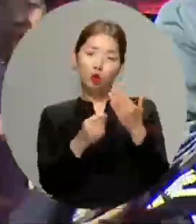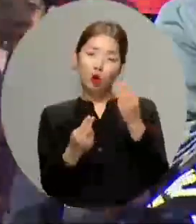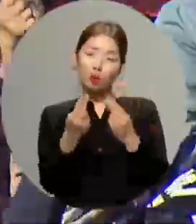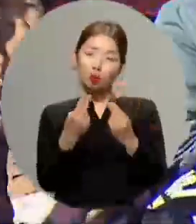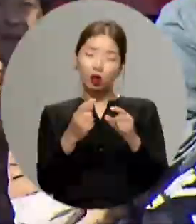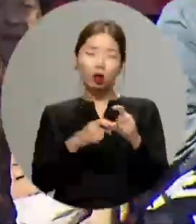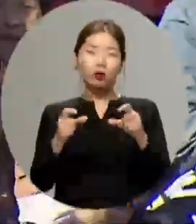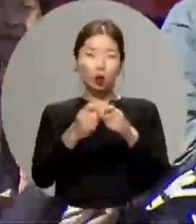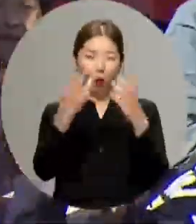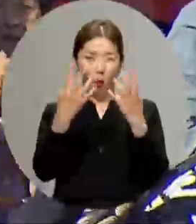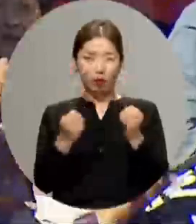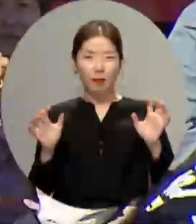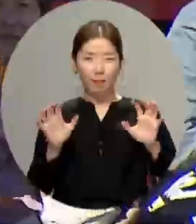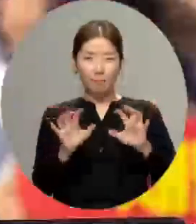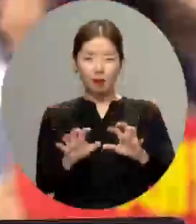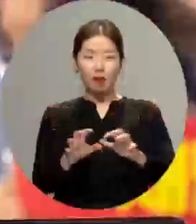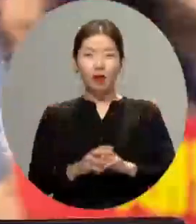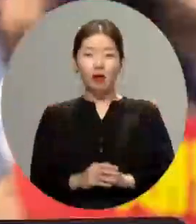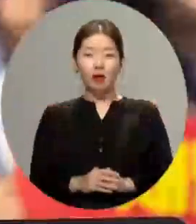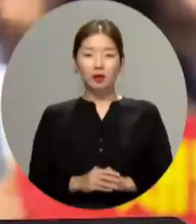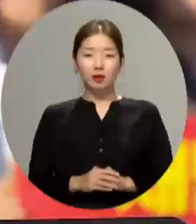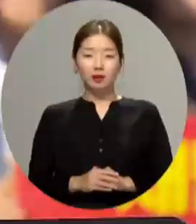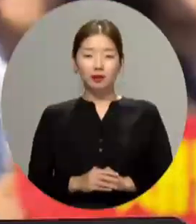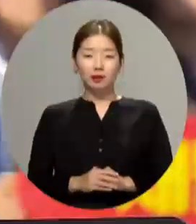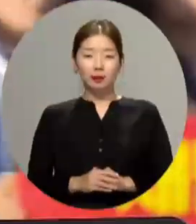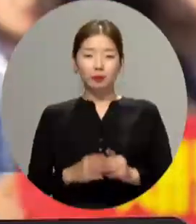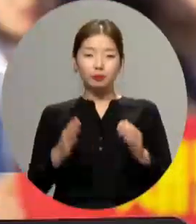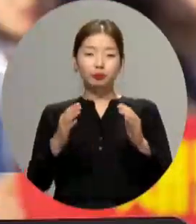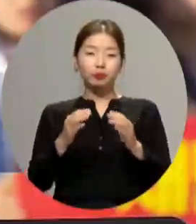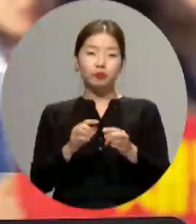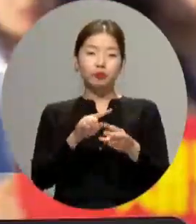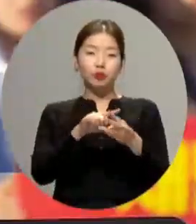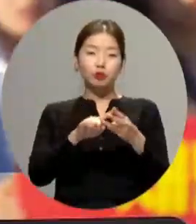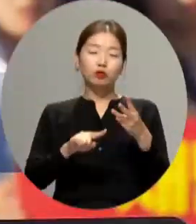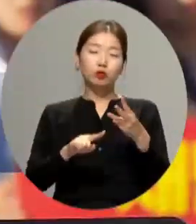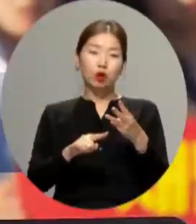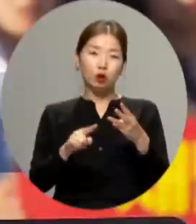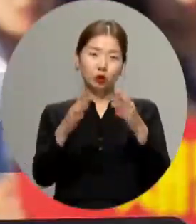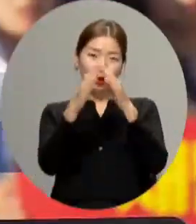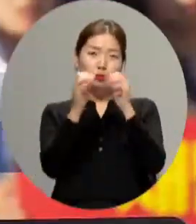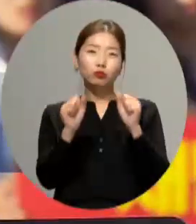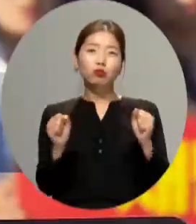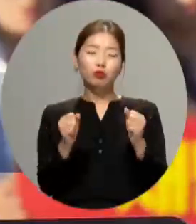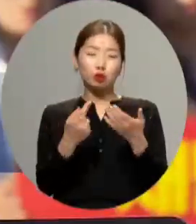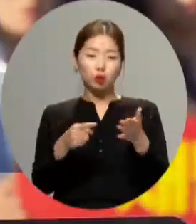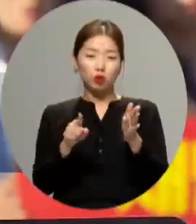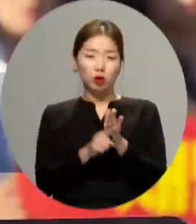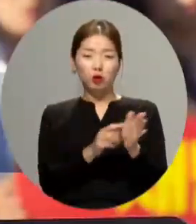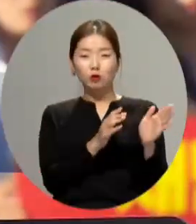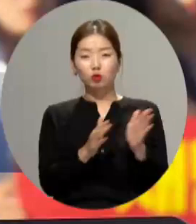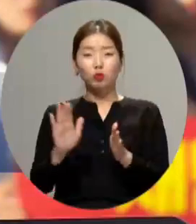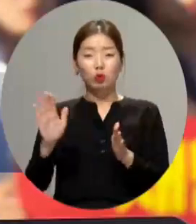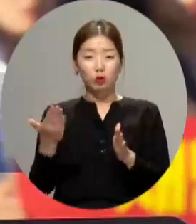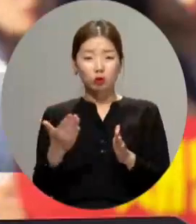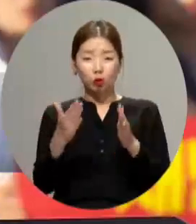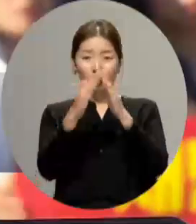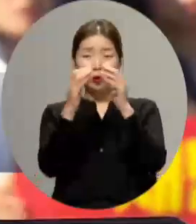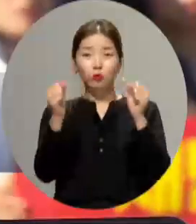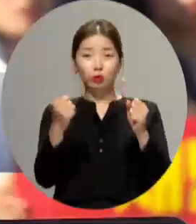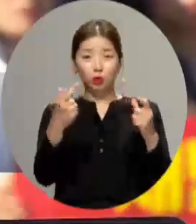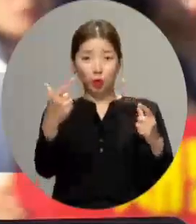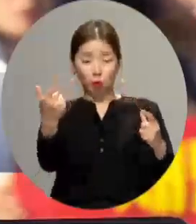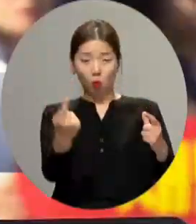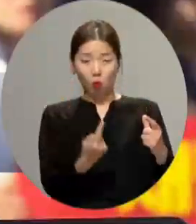집회보다 규모가 더 커졌습니다. 전국을 위해 이런 준비가 되어 있다고 전국에